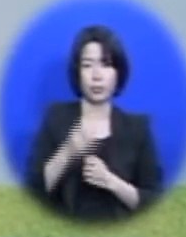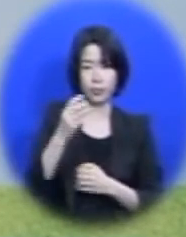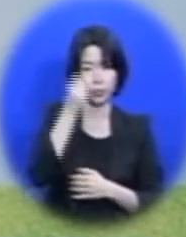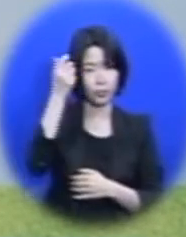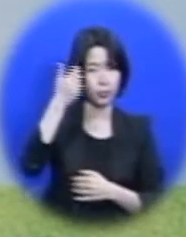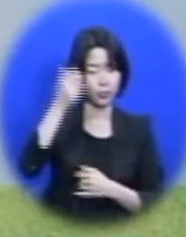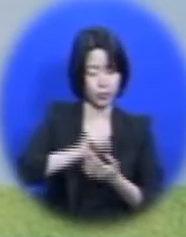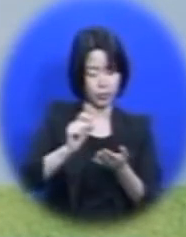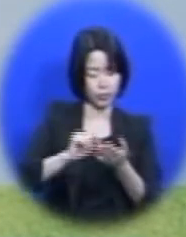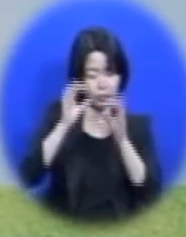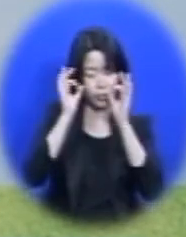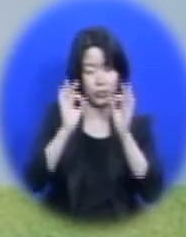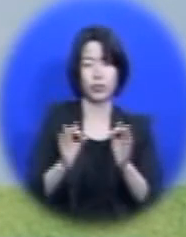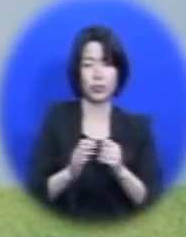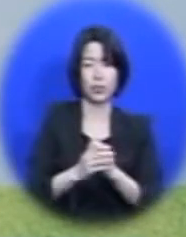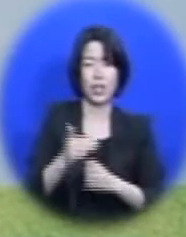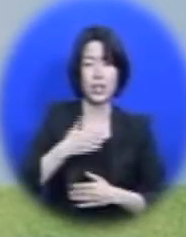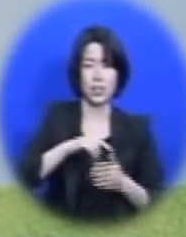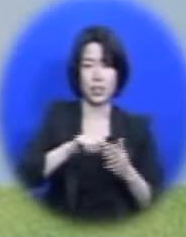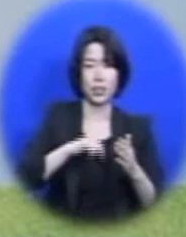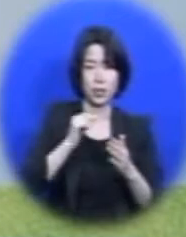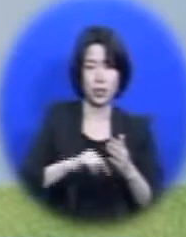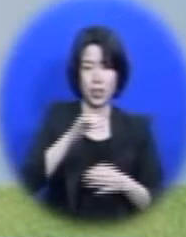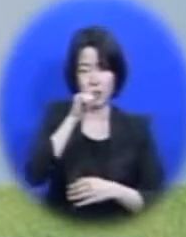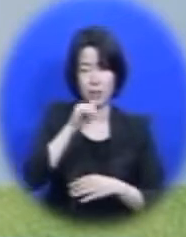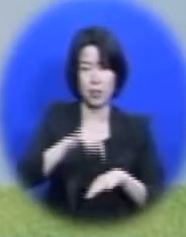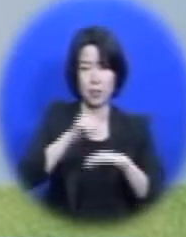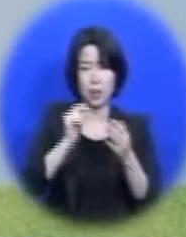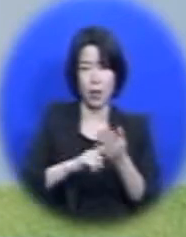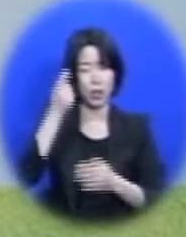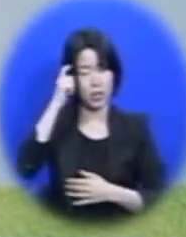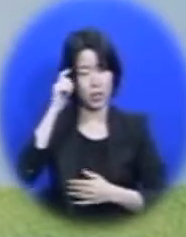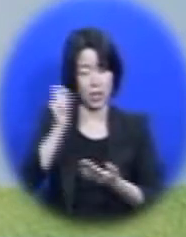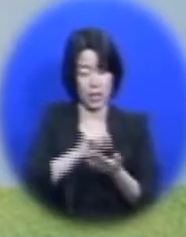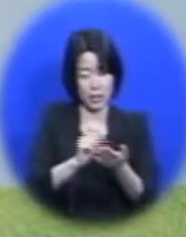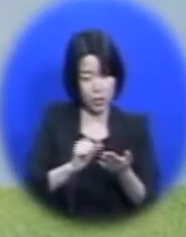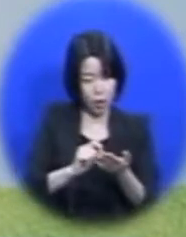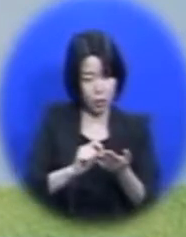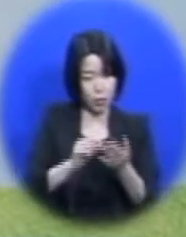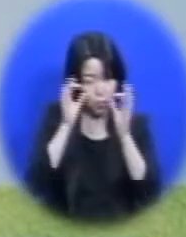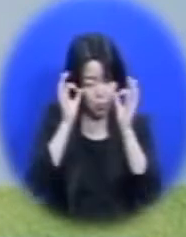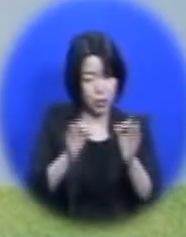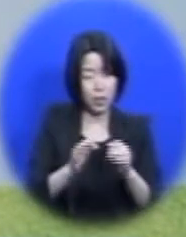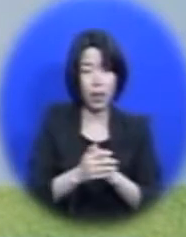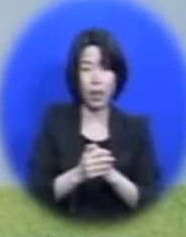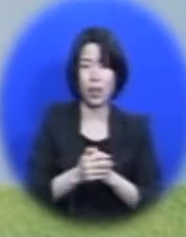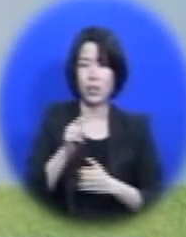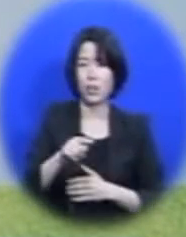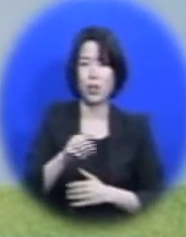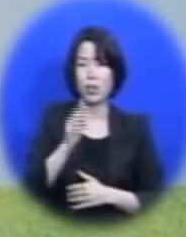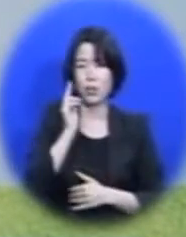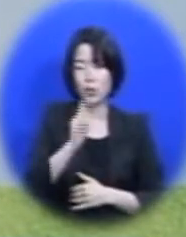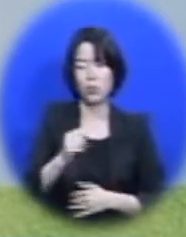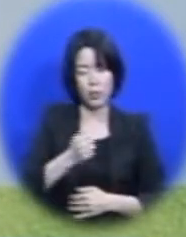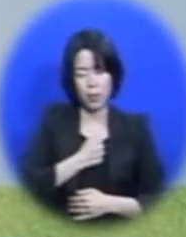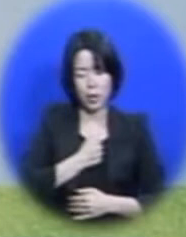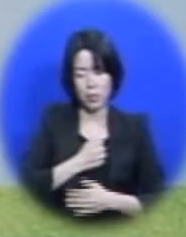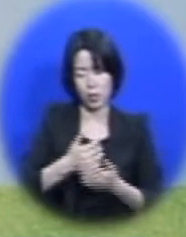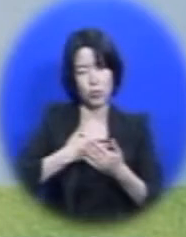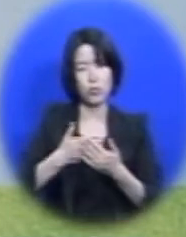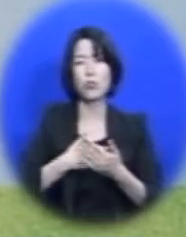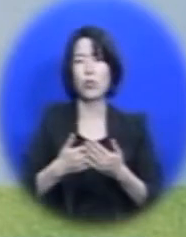영성일기를 써보니까 제 속에 있는 제 마음과 생각을 기록을 하려고 보니까 이건 너무너무 답답하고